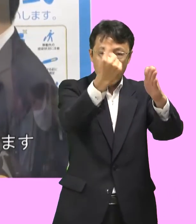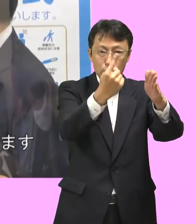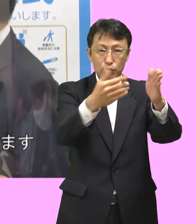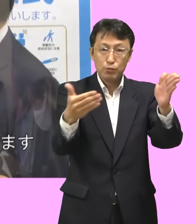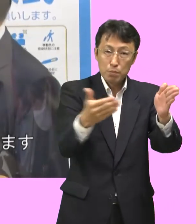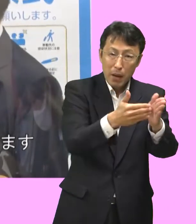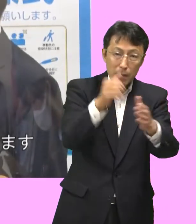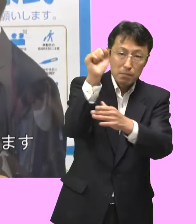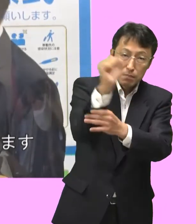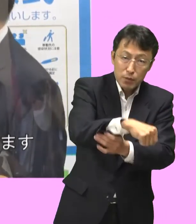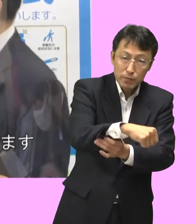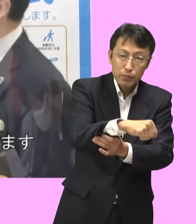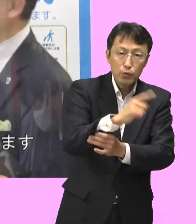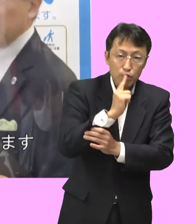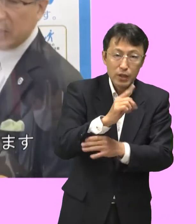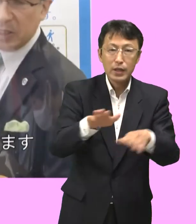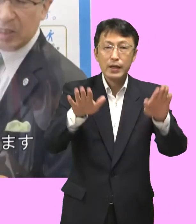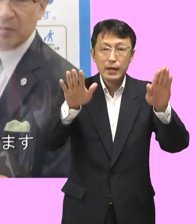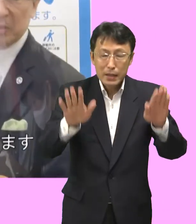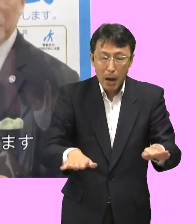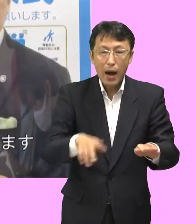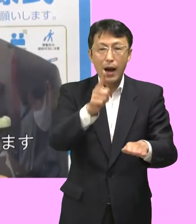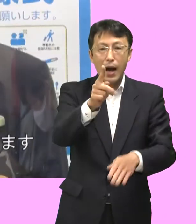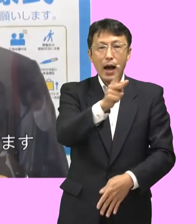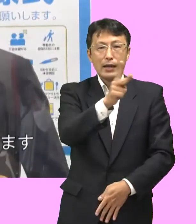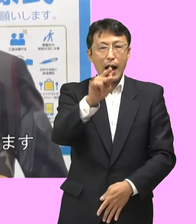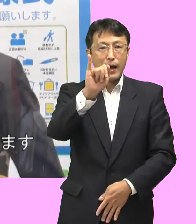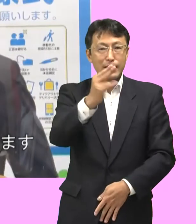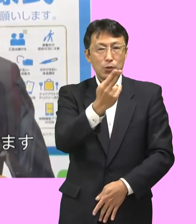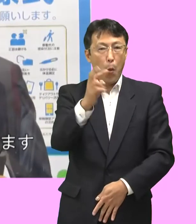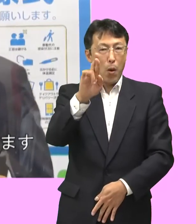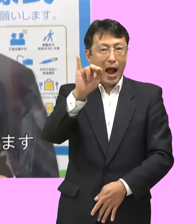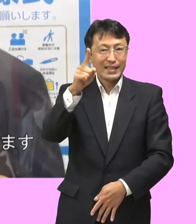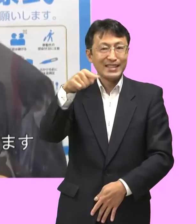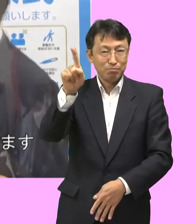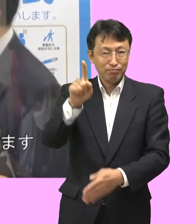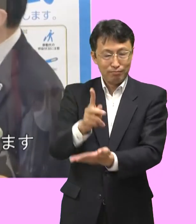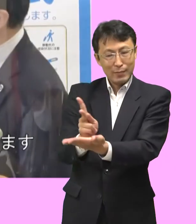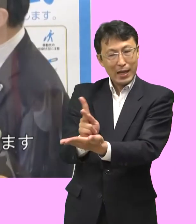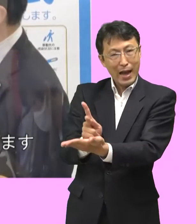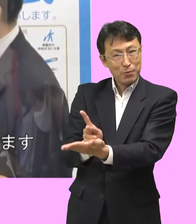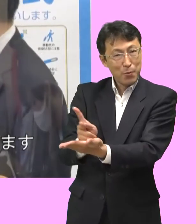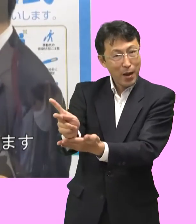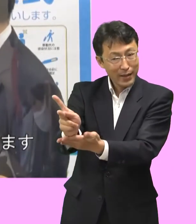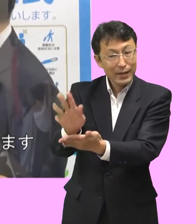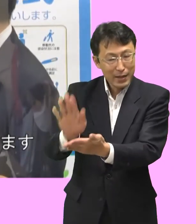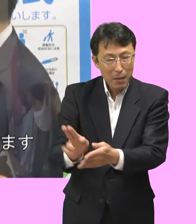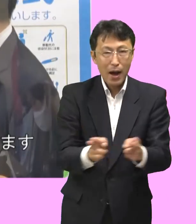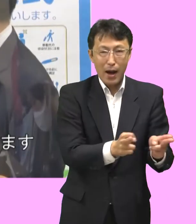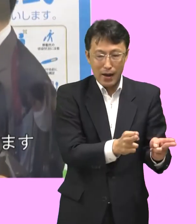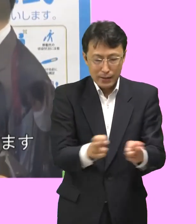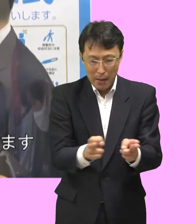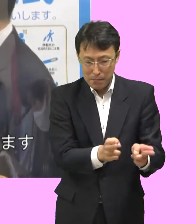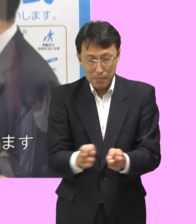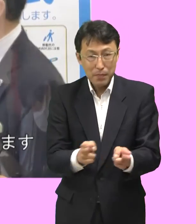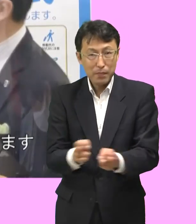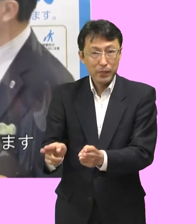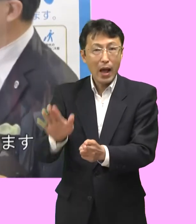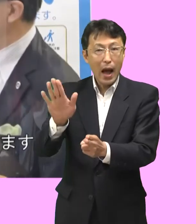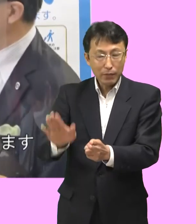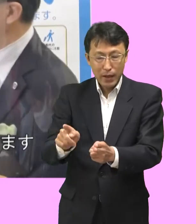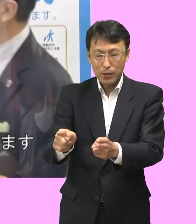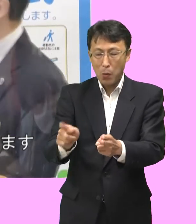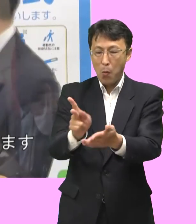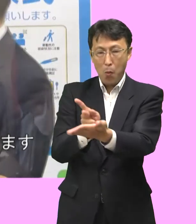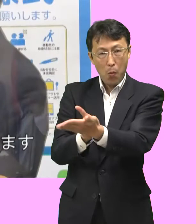それから、業種別のガイドラインが、まあ、それなりに、整備されておりますので、 業種別のガイドラインに沿って感